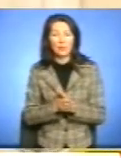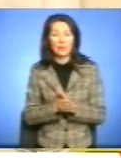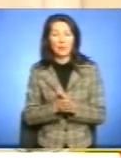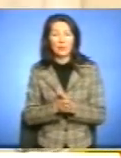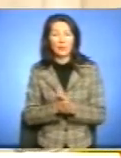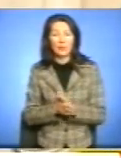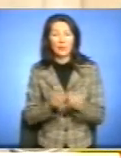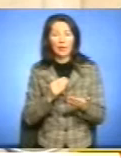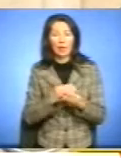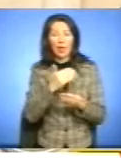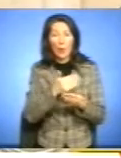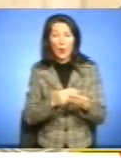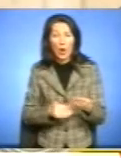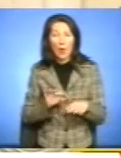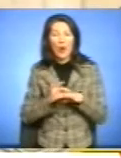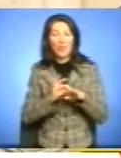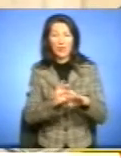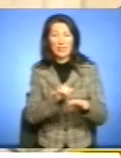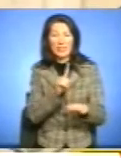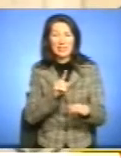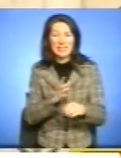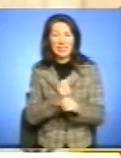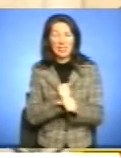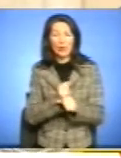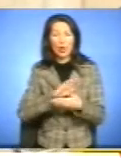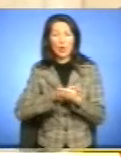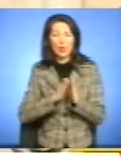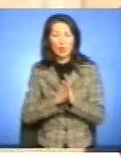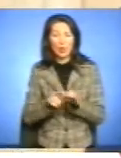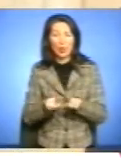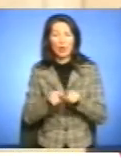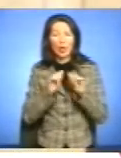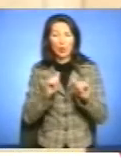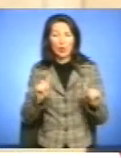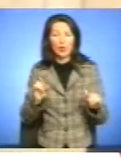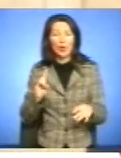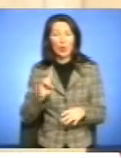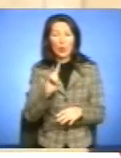Затверджена програма виведення з кризового стану та розвитку аеропорту Тернопіль на